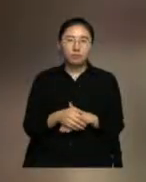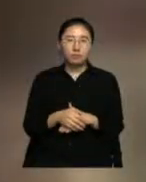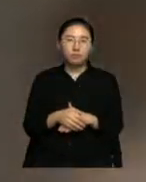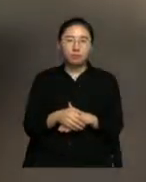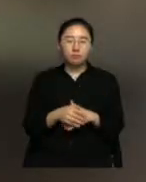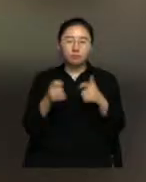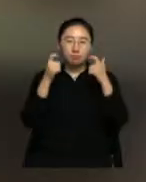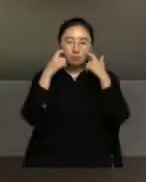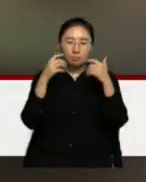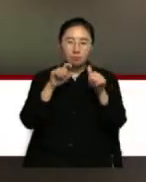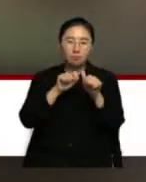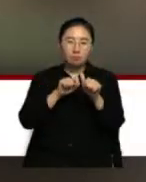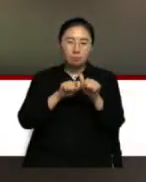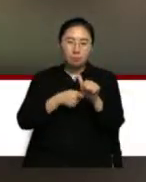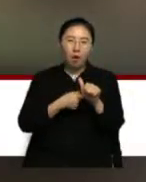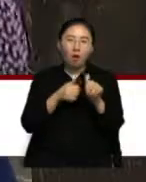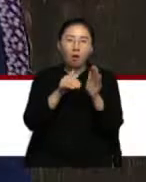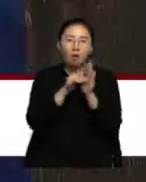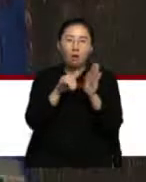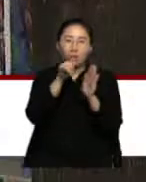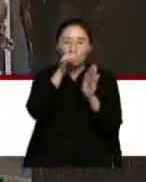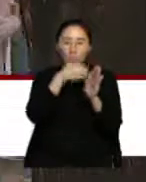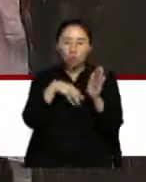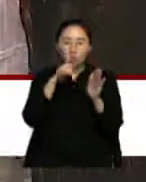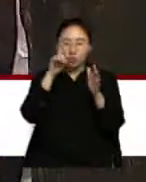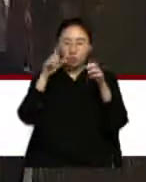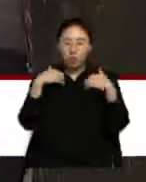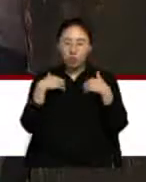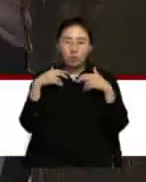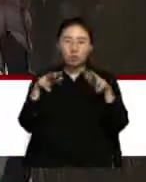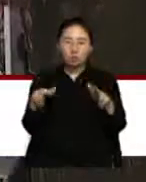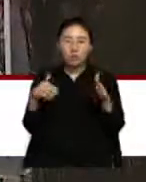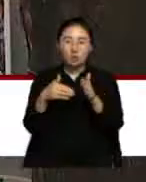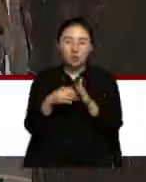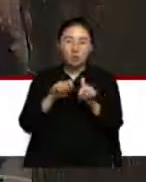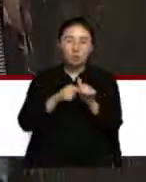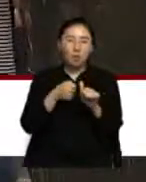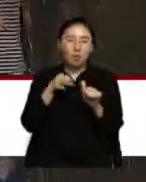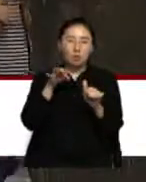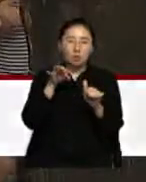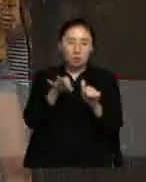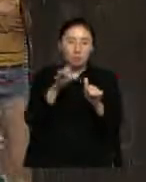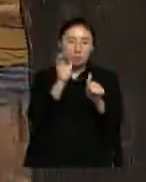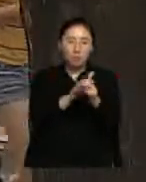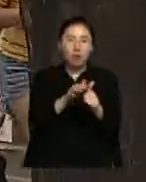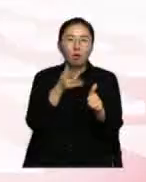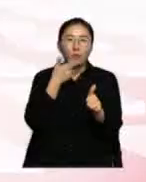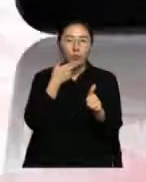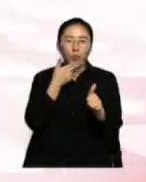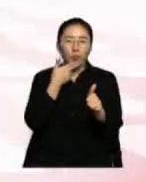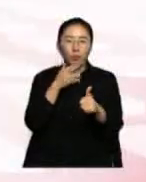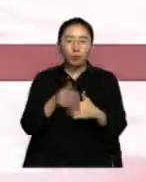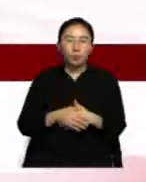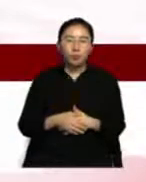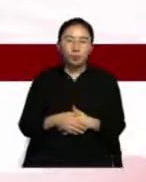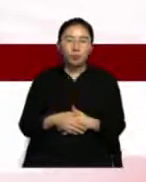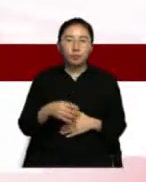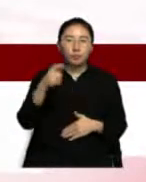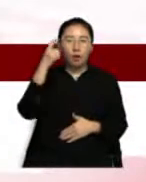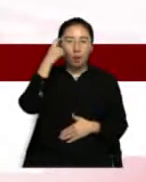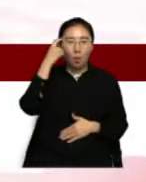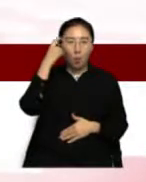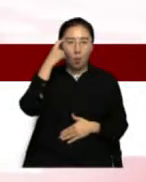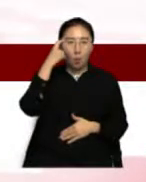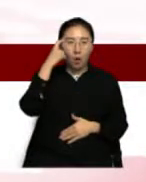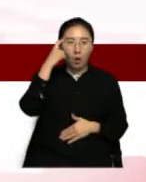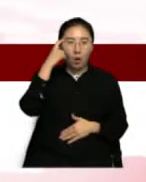이렇듯 명백한 처벌 기준이 있지만 구청은 지금까지 한 차례도 과태료를 부과하지 않았습니다. 과태료를